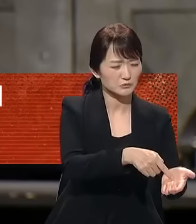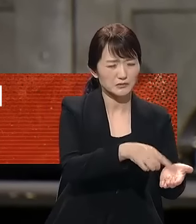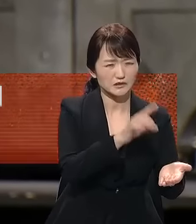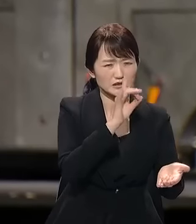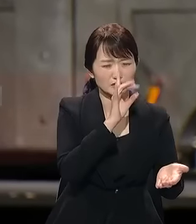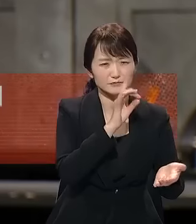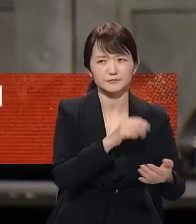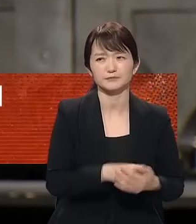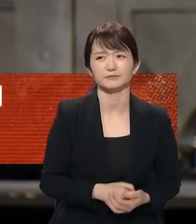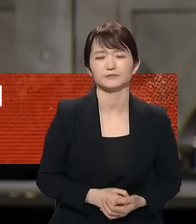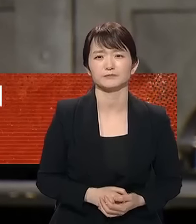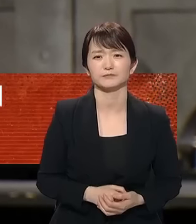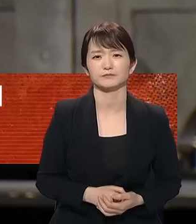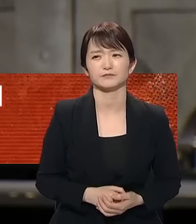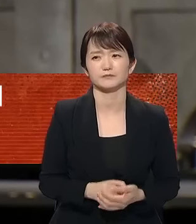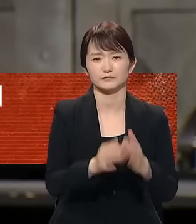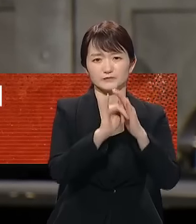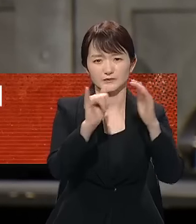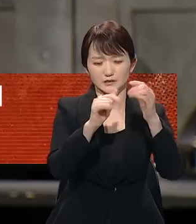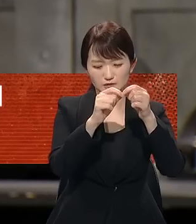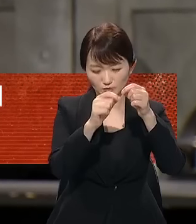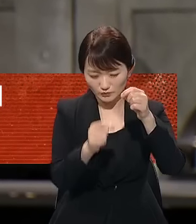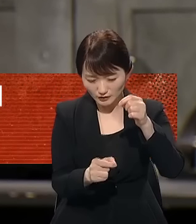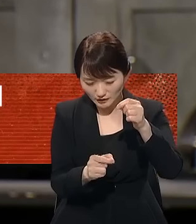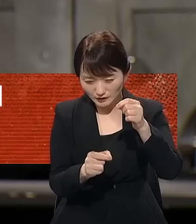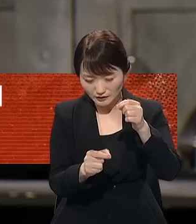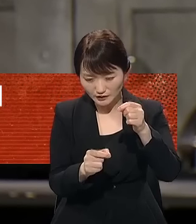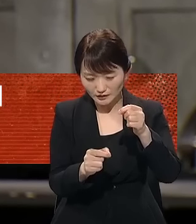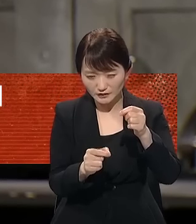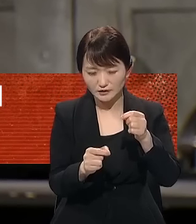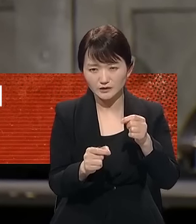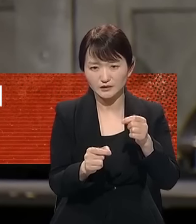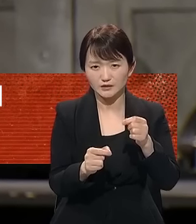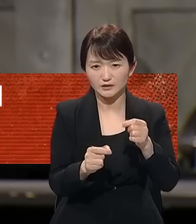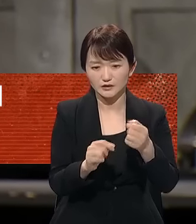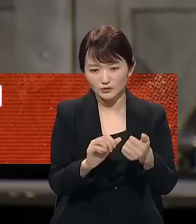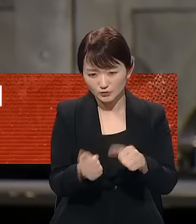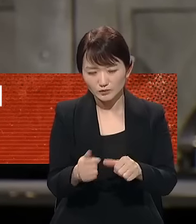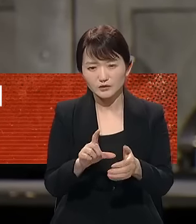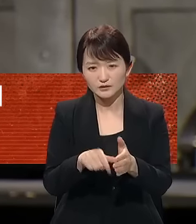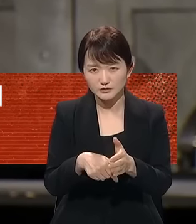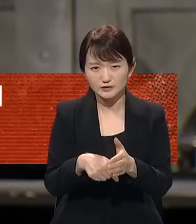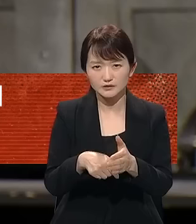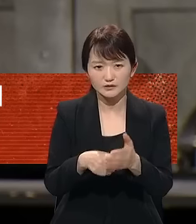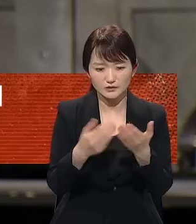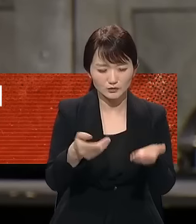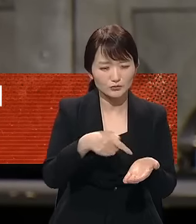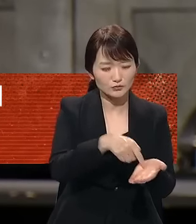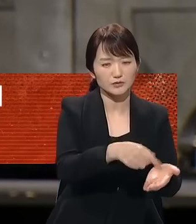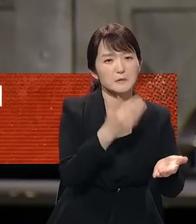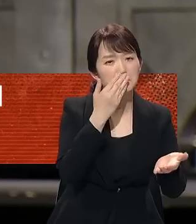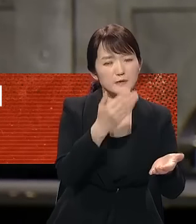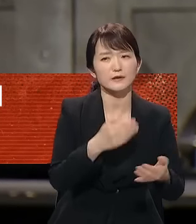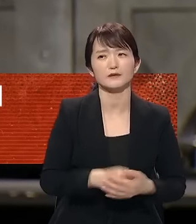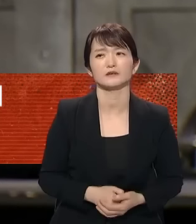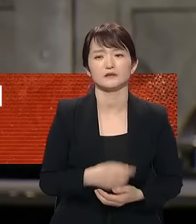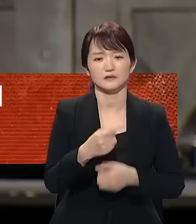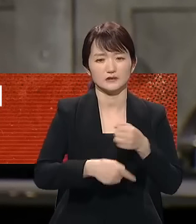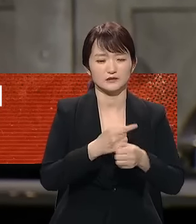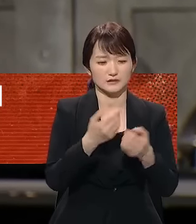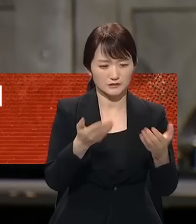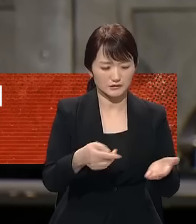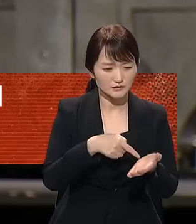뭐 직계 존속이라든가 아니면 이럴 때는 그게 휴가가 가능한데 물론 뭐 월차 연차까지 써가면서 오래물 올 수도 있었겠지만 그게